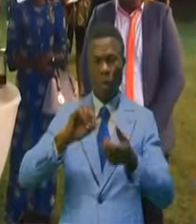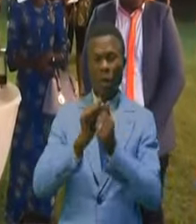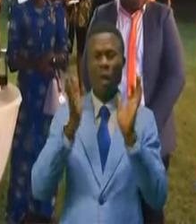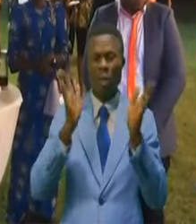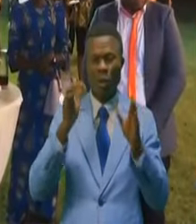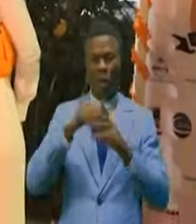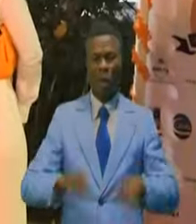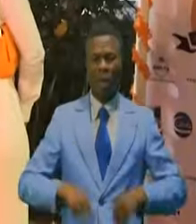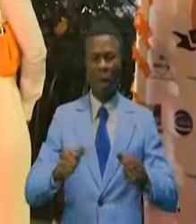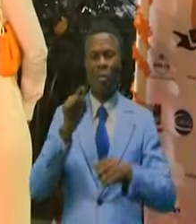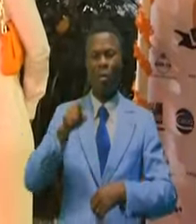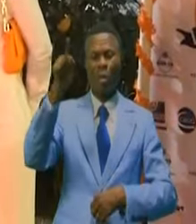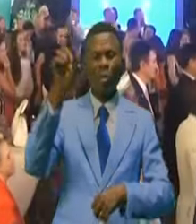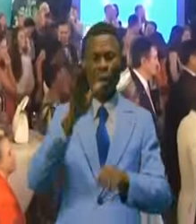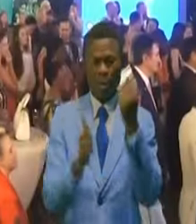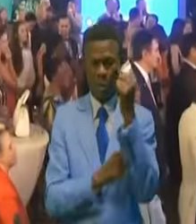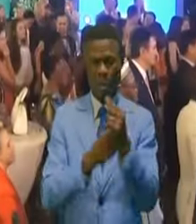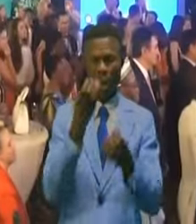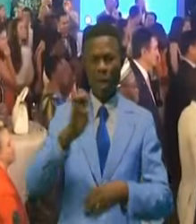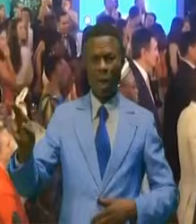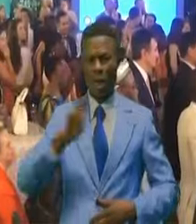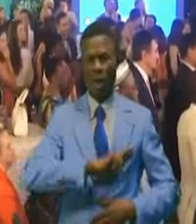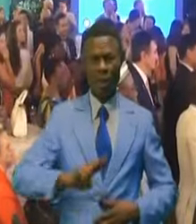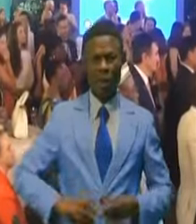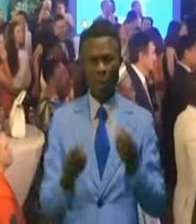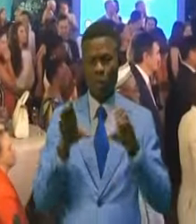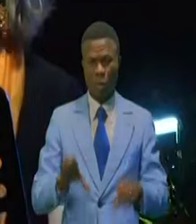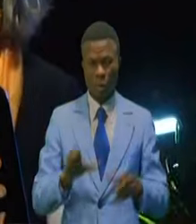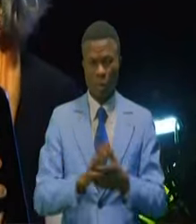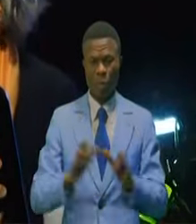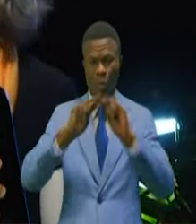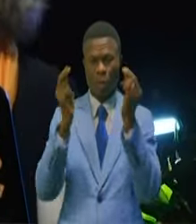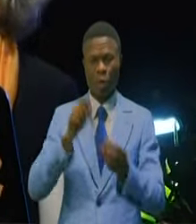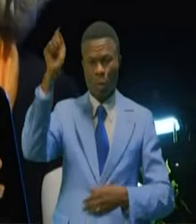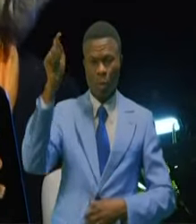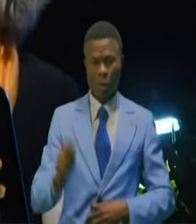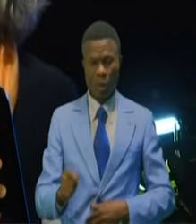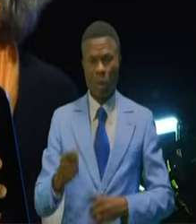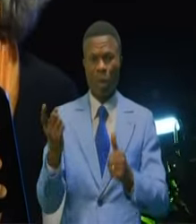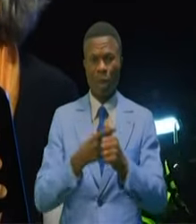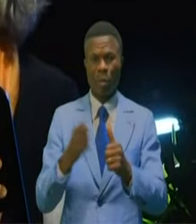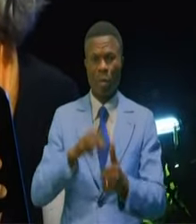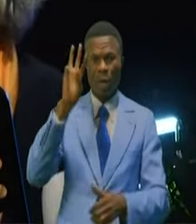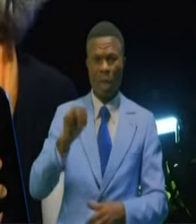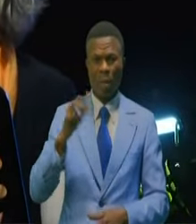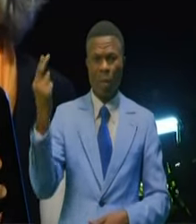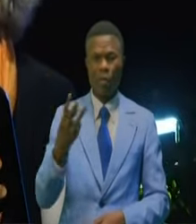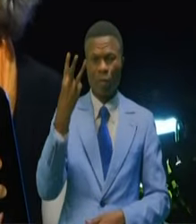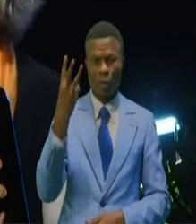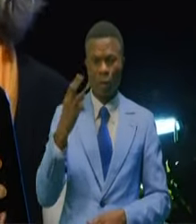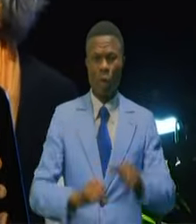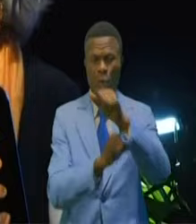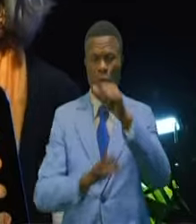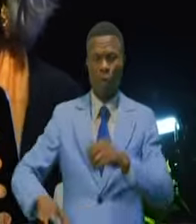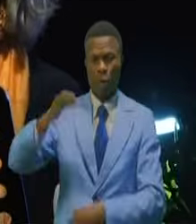sur la vie de millions de personnes dans l'est de la RDC. Les groupes armés et notamment le M23 soutenu